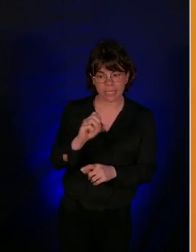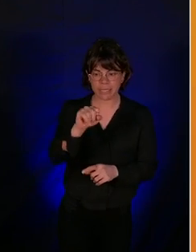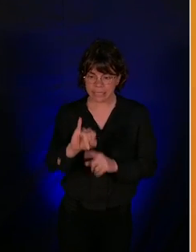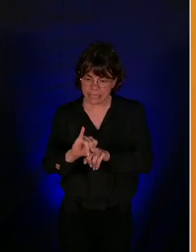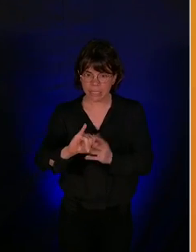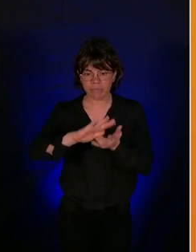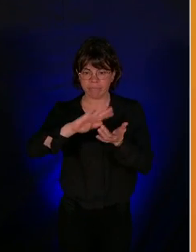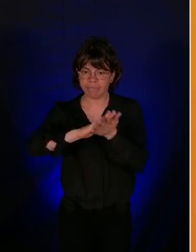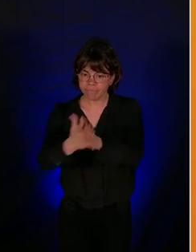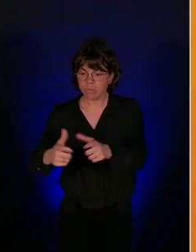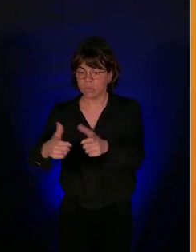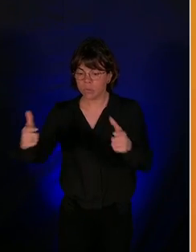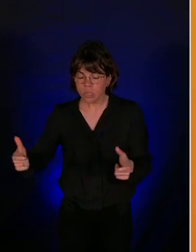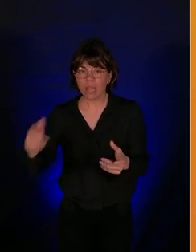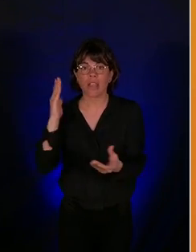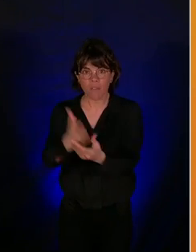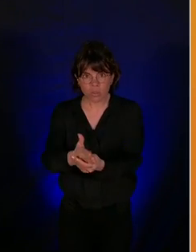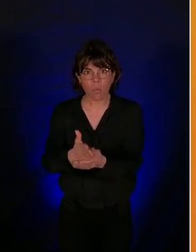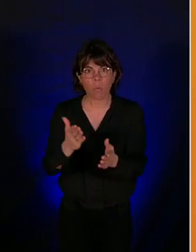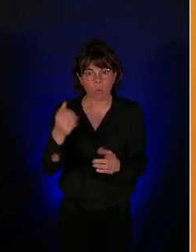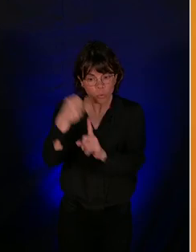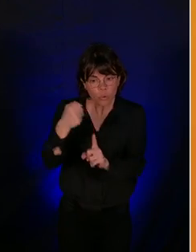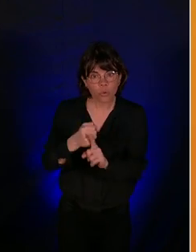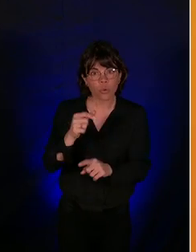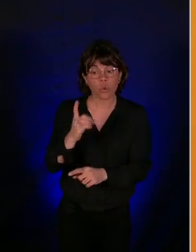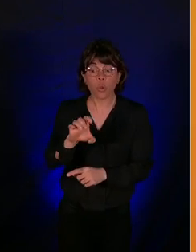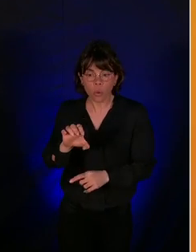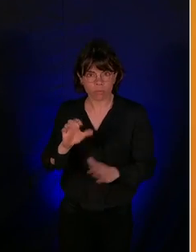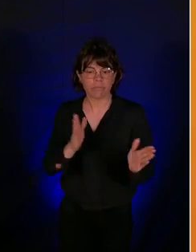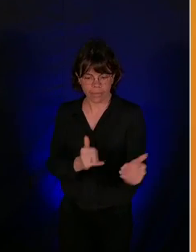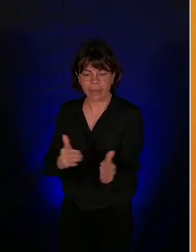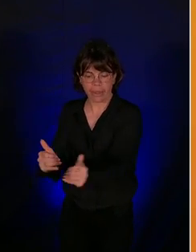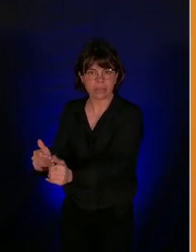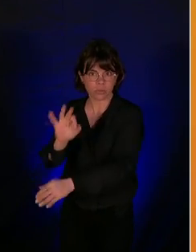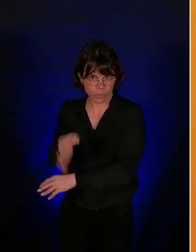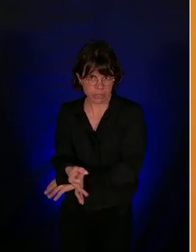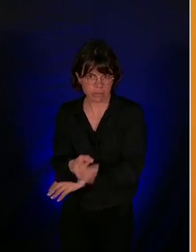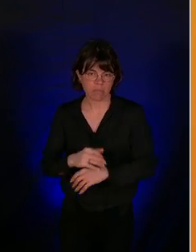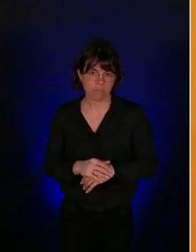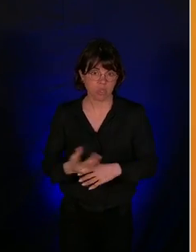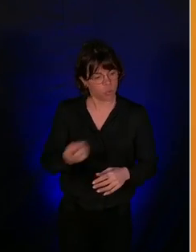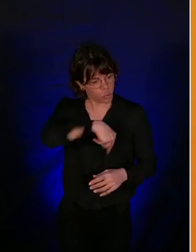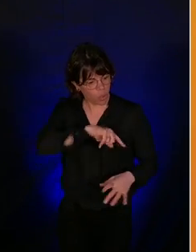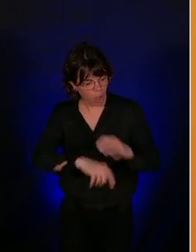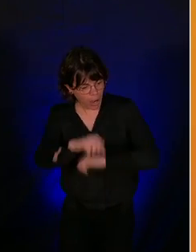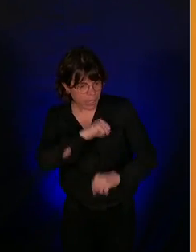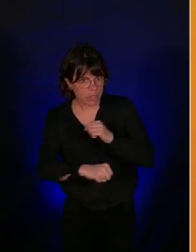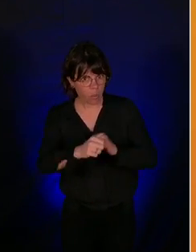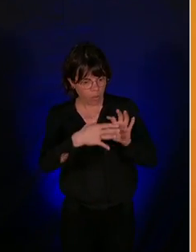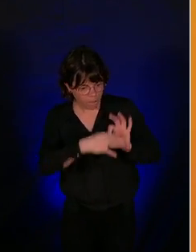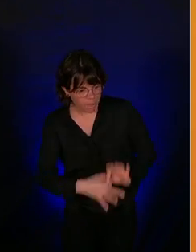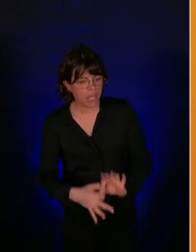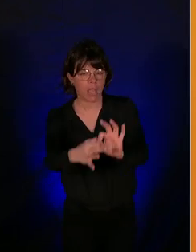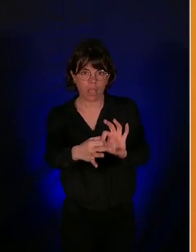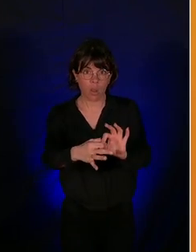organisation de classe bien évidemment néanmoins vous comprenez bien qu'avec toutes les organ affilié il y a de